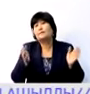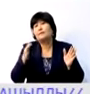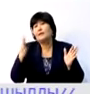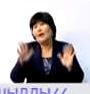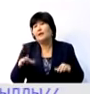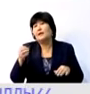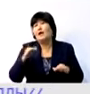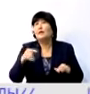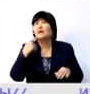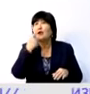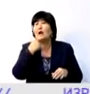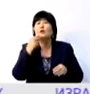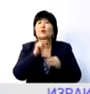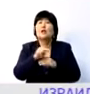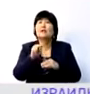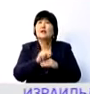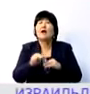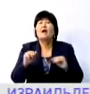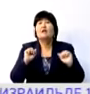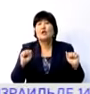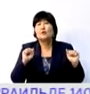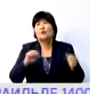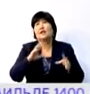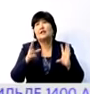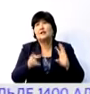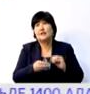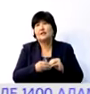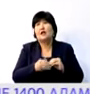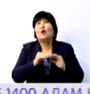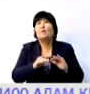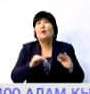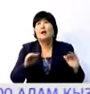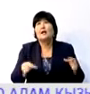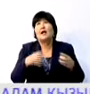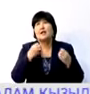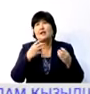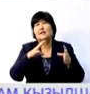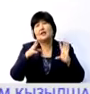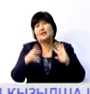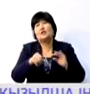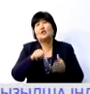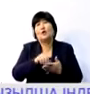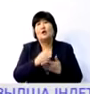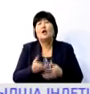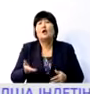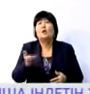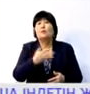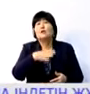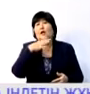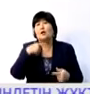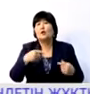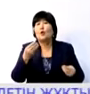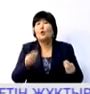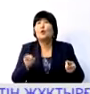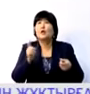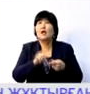балаларымызда артикуляциялық жаттығулар нәтижесінде балаларымызда жақсы нәтиже көрсетті. Біздер енді неше түрлі ойын